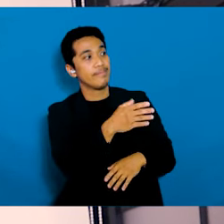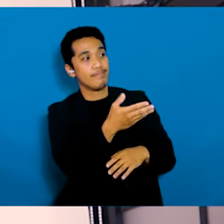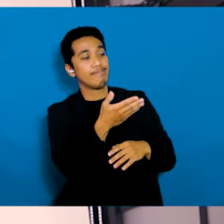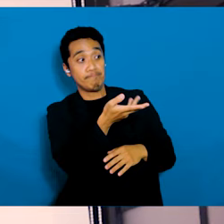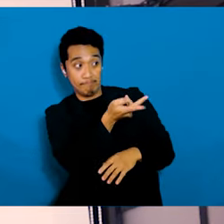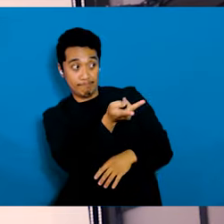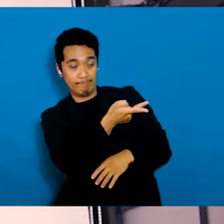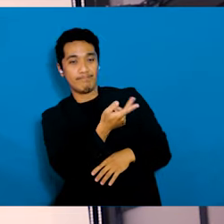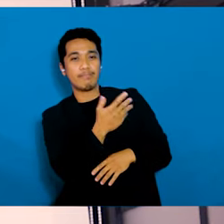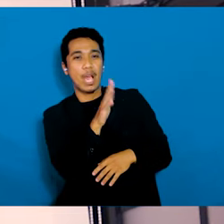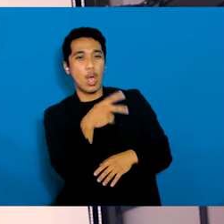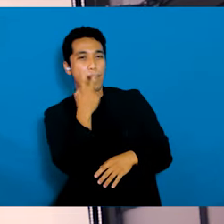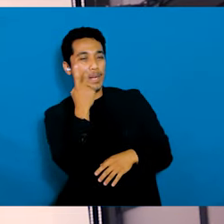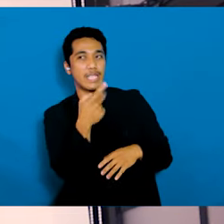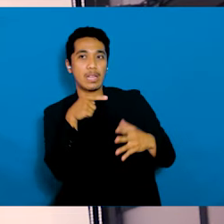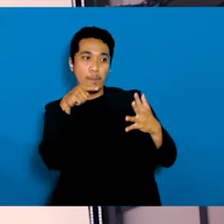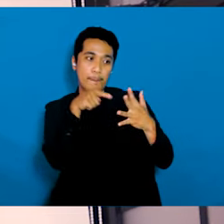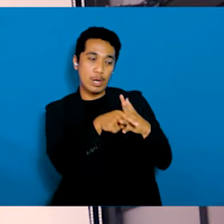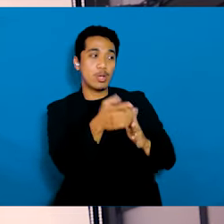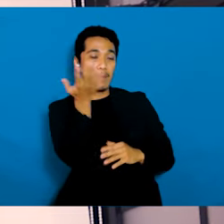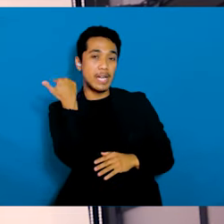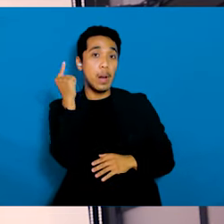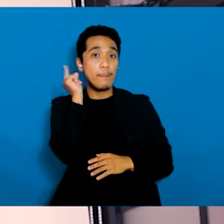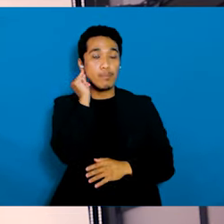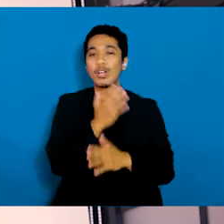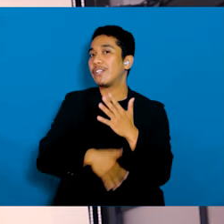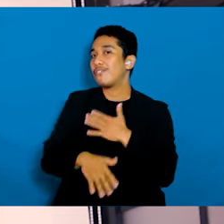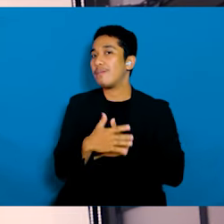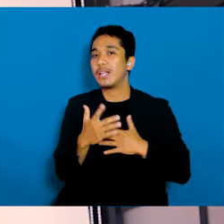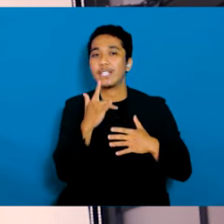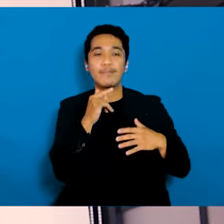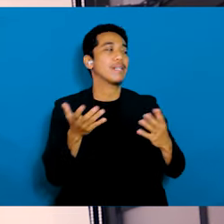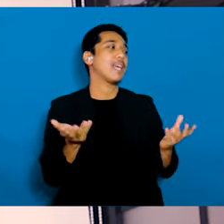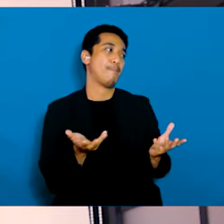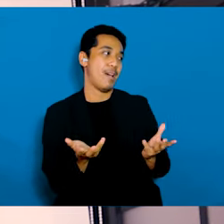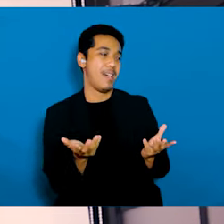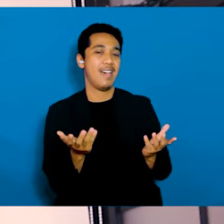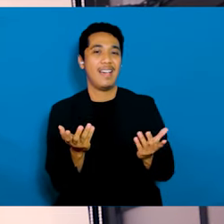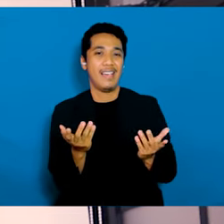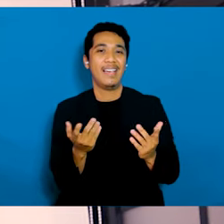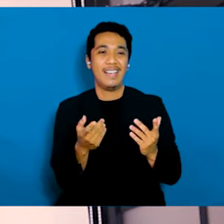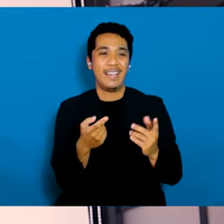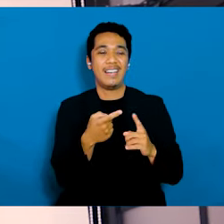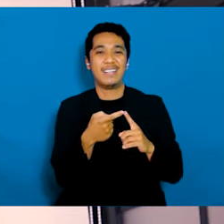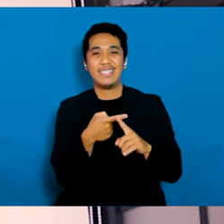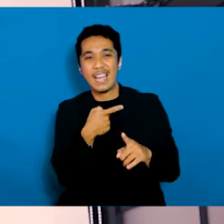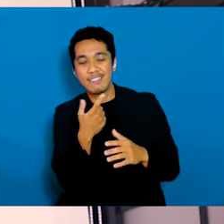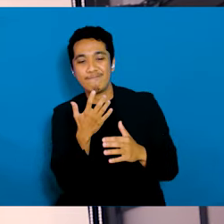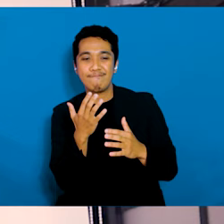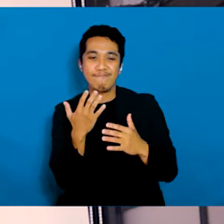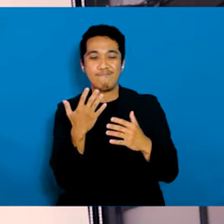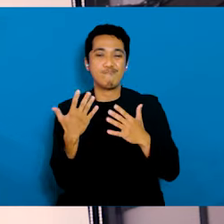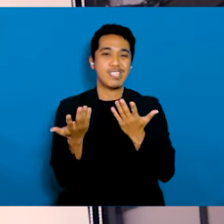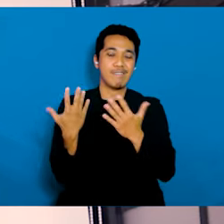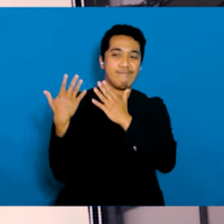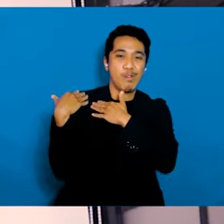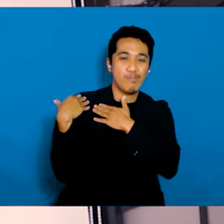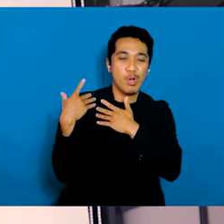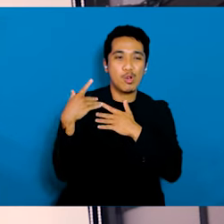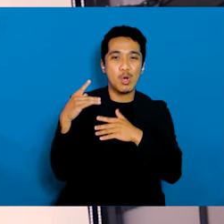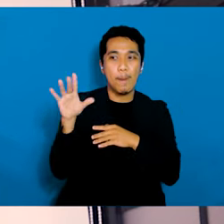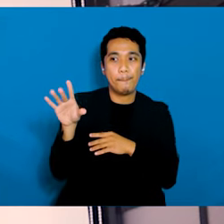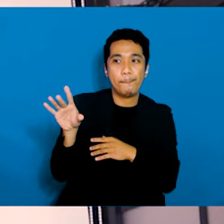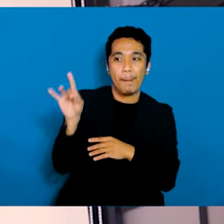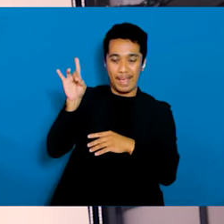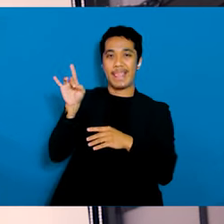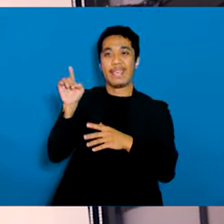Kalau Mbak Ipung, Bu Nuning melihat pemilu kemarin, posisi perempuan difabel seperti apa, Bu? Baik dalam posisi